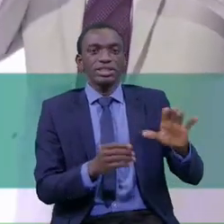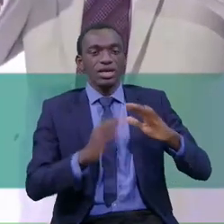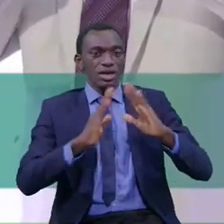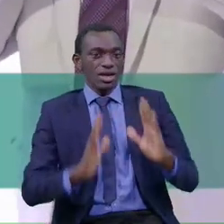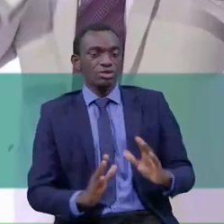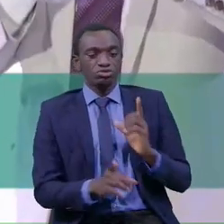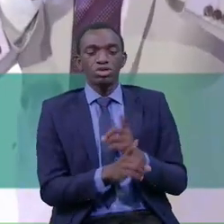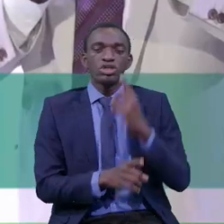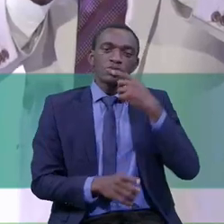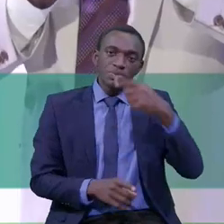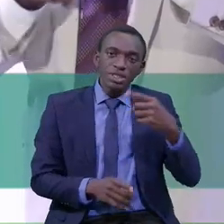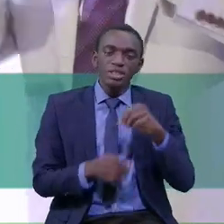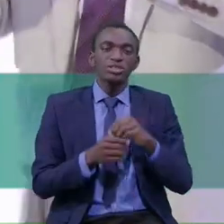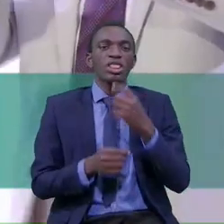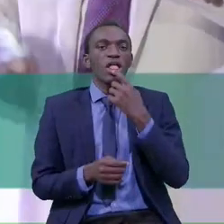en parlant langue. Quand ils étaient